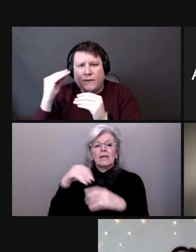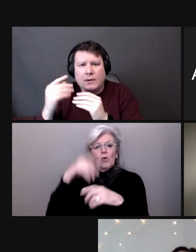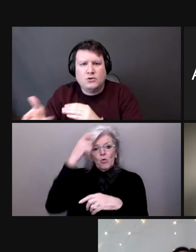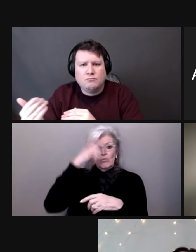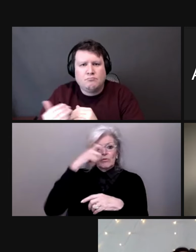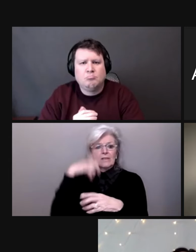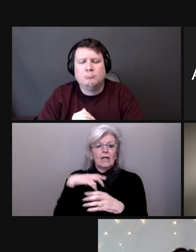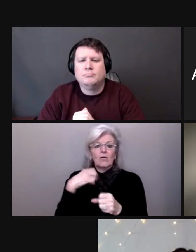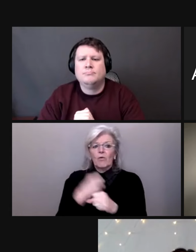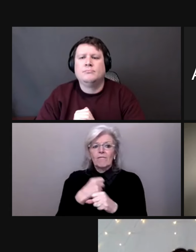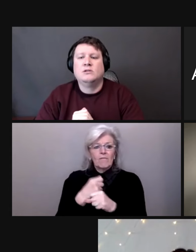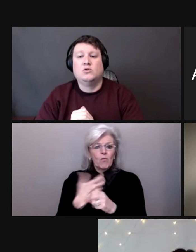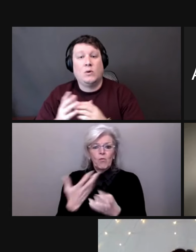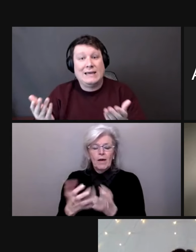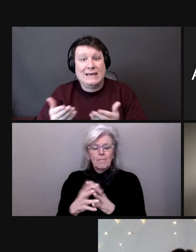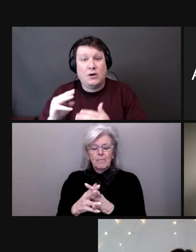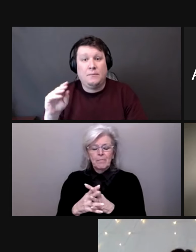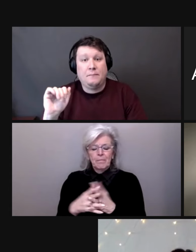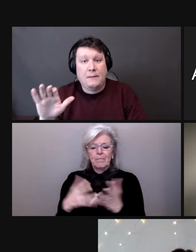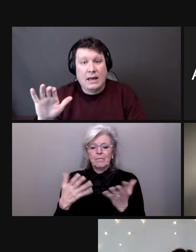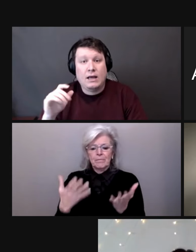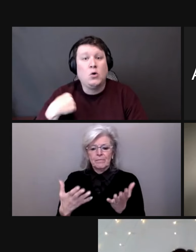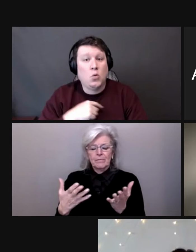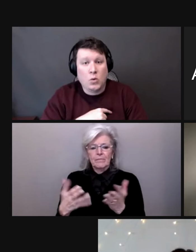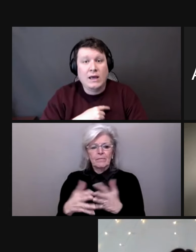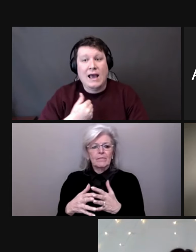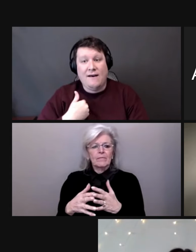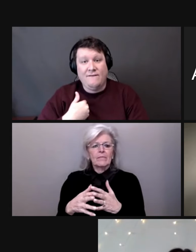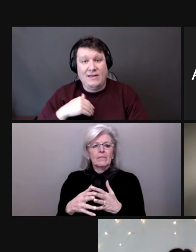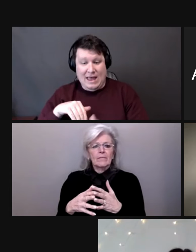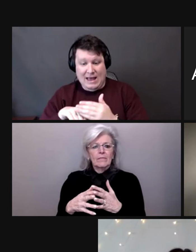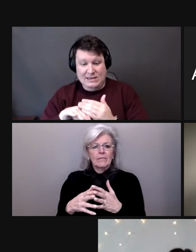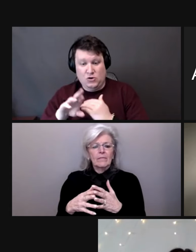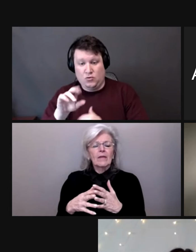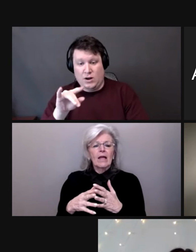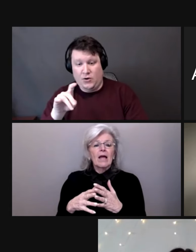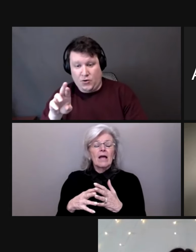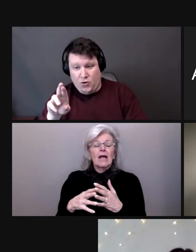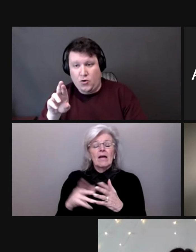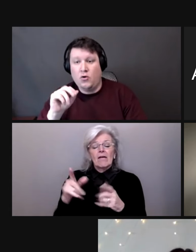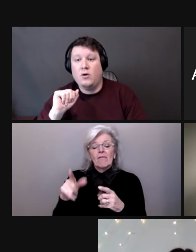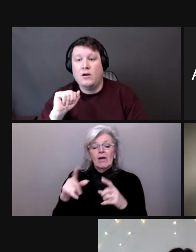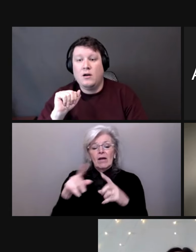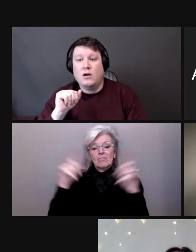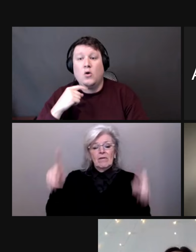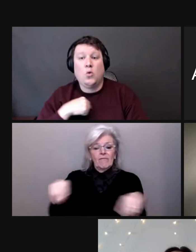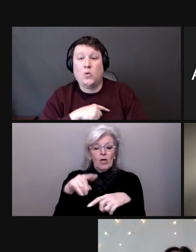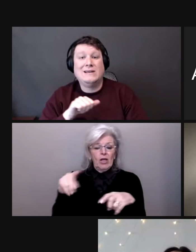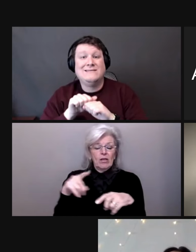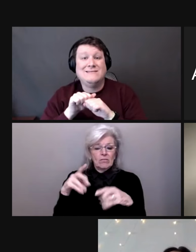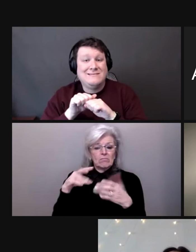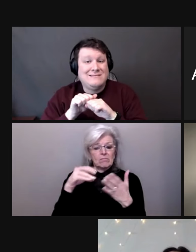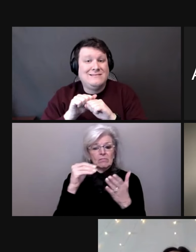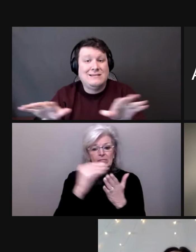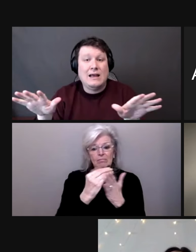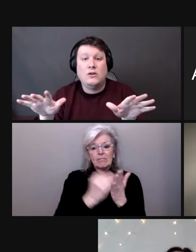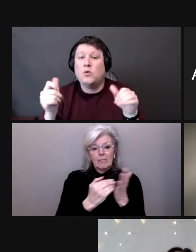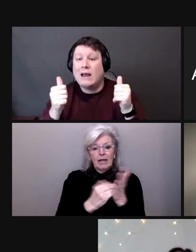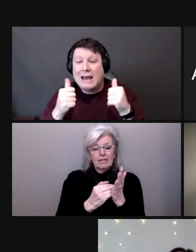fait, c'est que ce devis d'accessibilité est envoyé